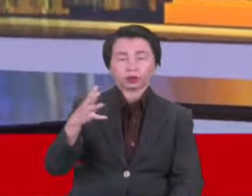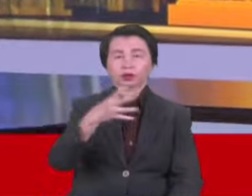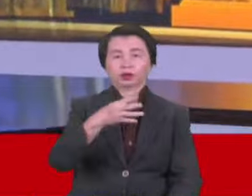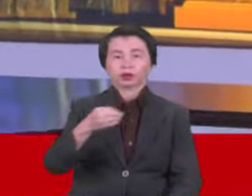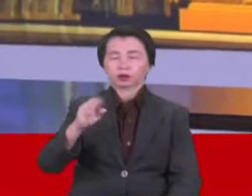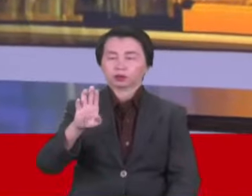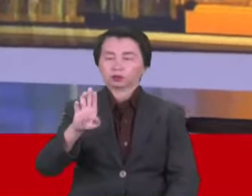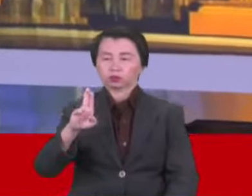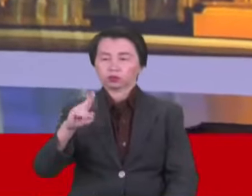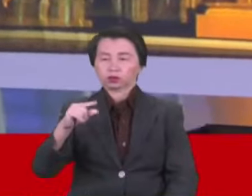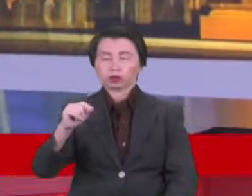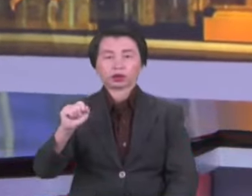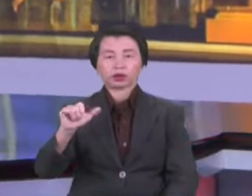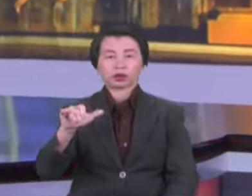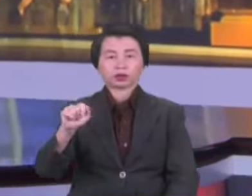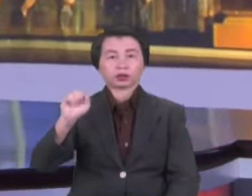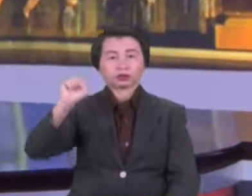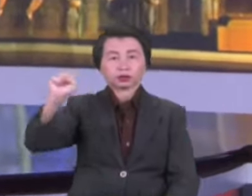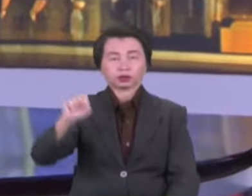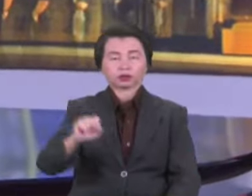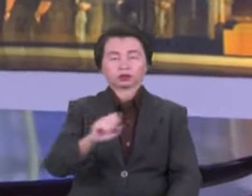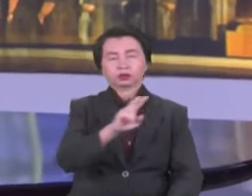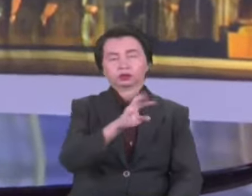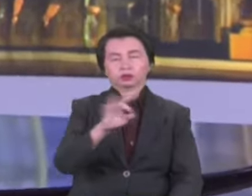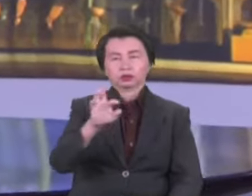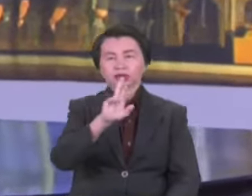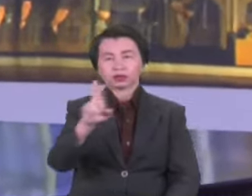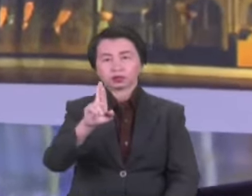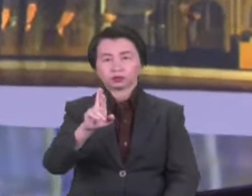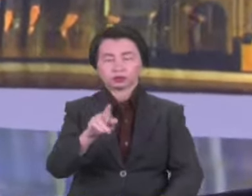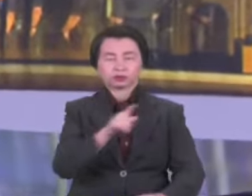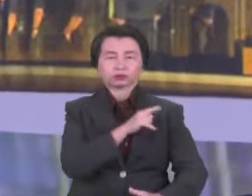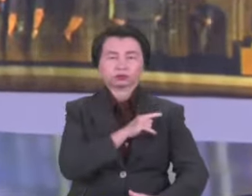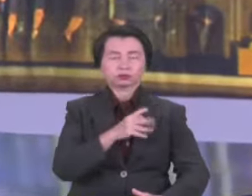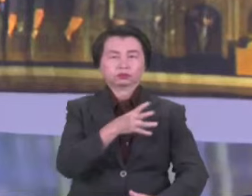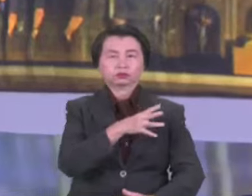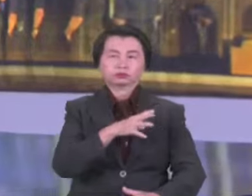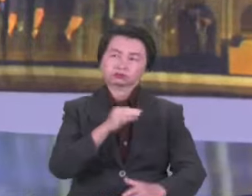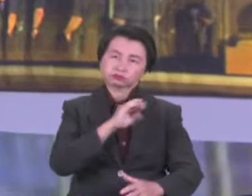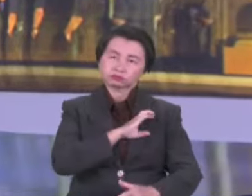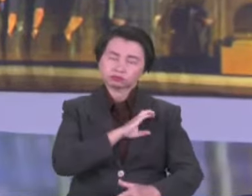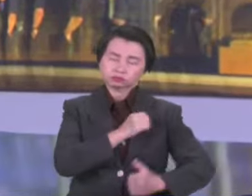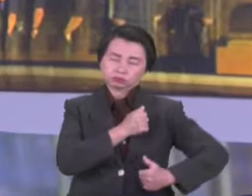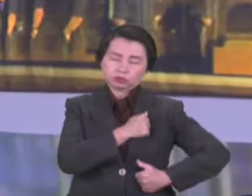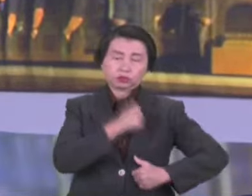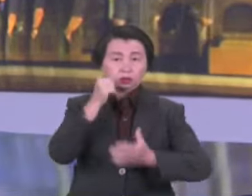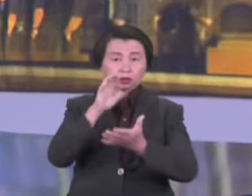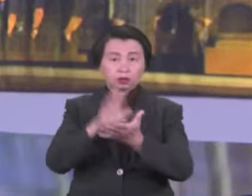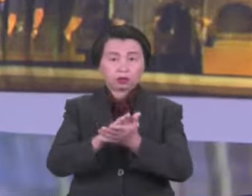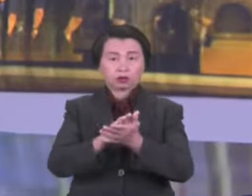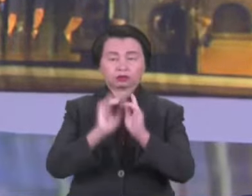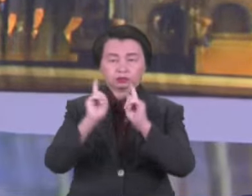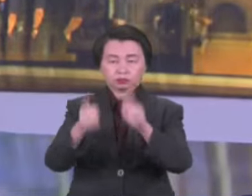Sabah. Lebih 224,000 anggota keselamatan dan pasangan layak menunaikan tanggungjawab